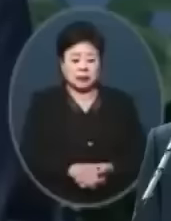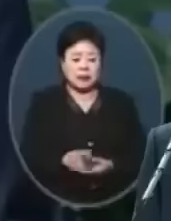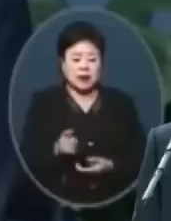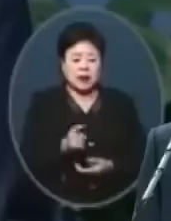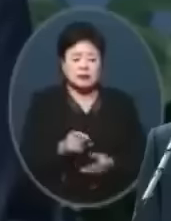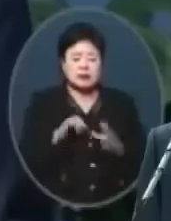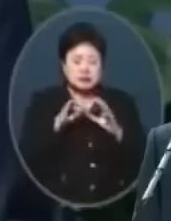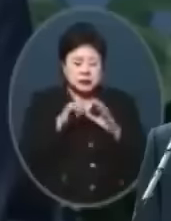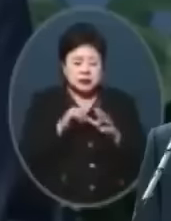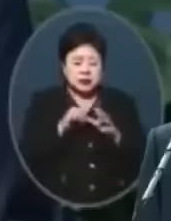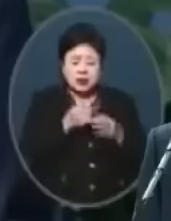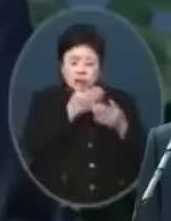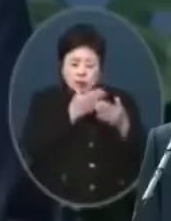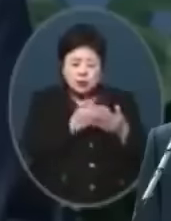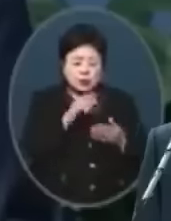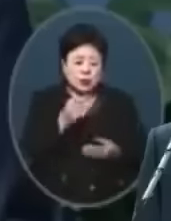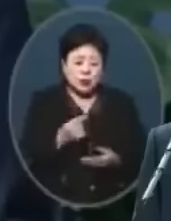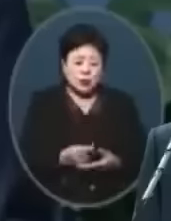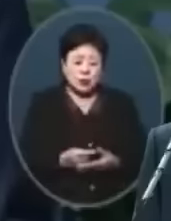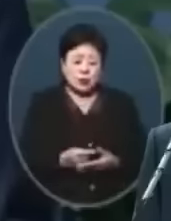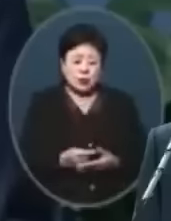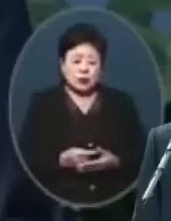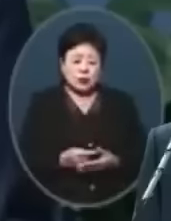아무리 세상에 귀해도